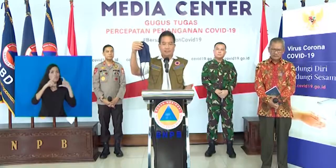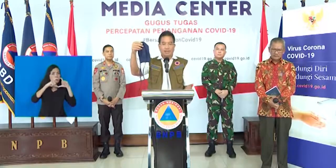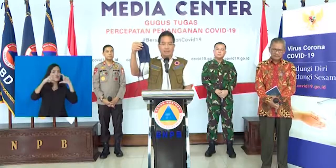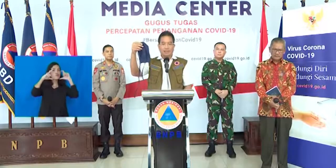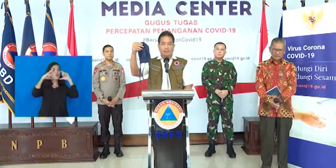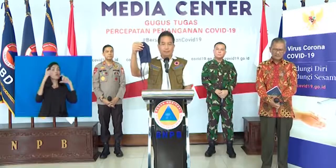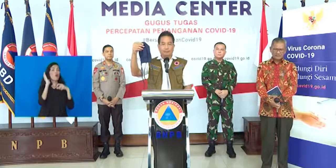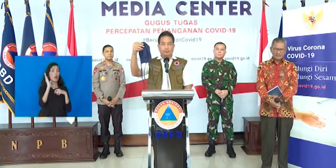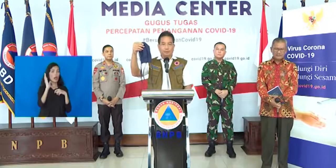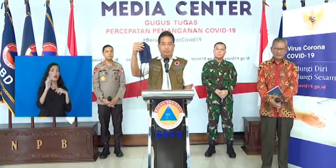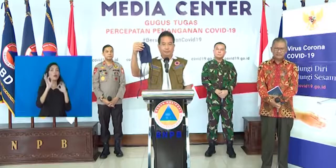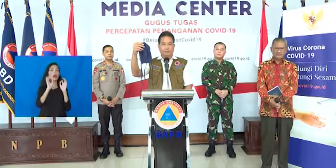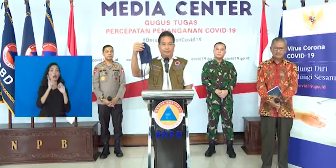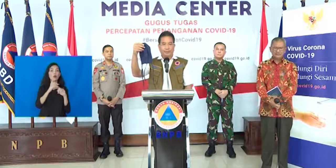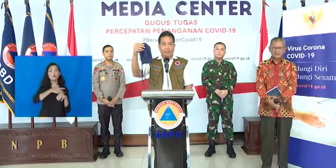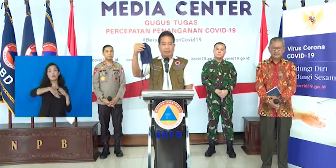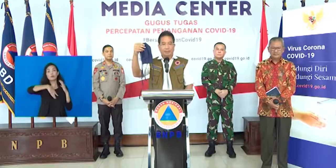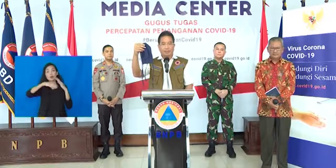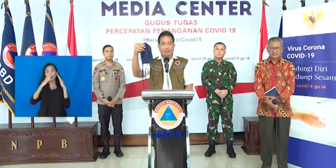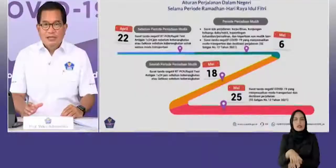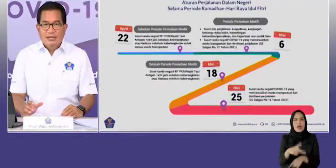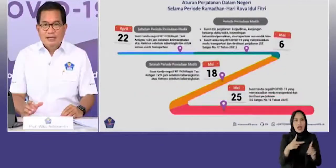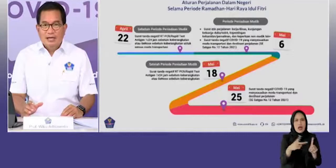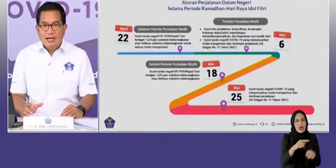seperti di Kudus dan juga Bang Kalam.